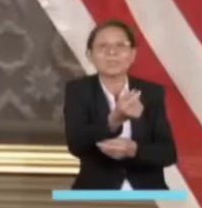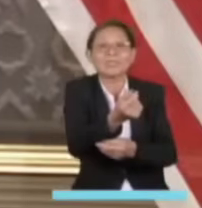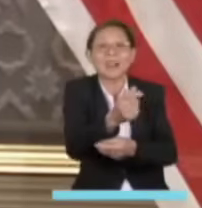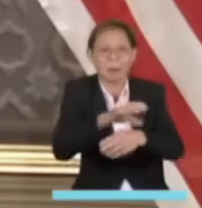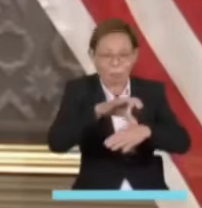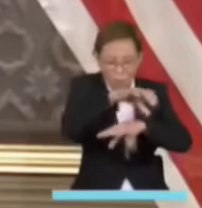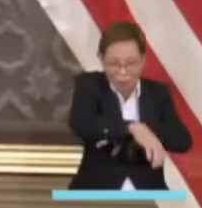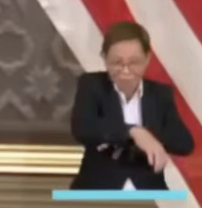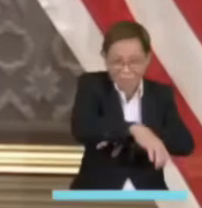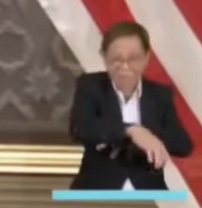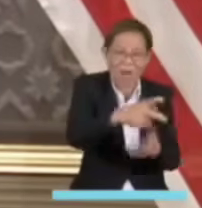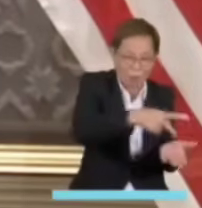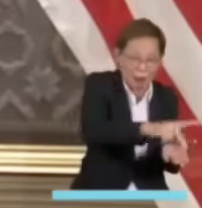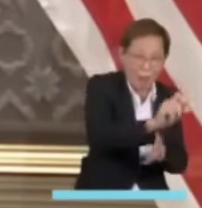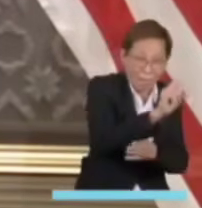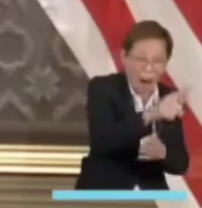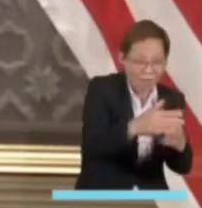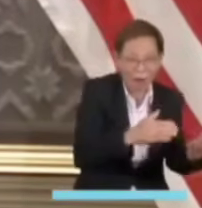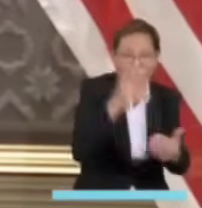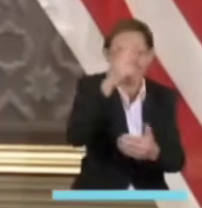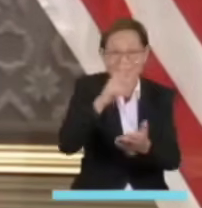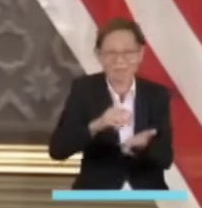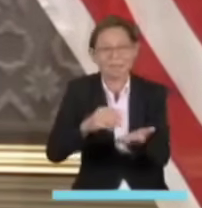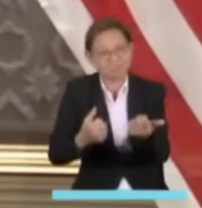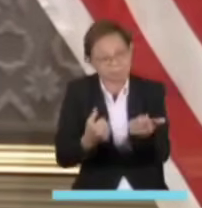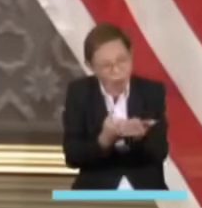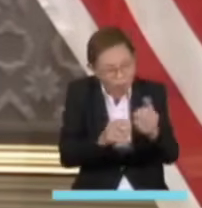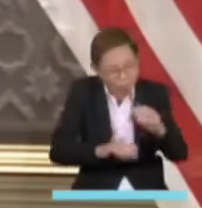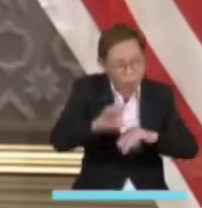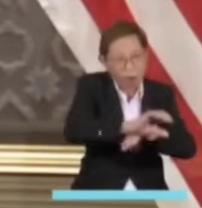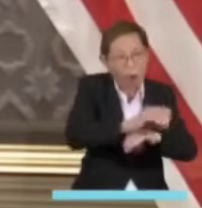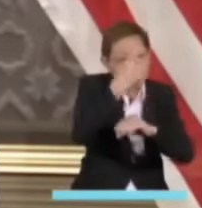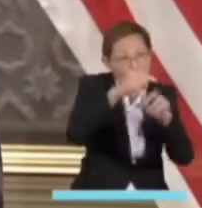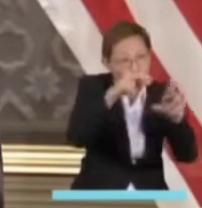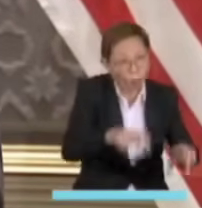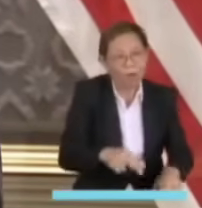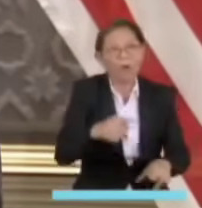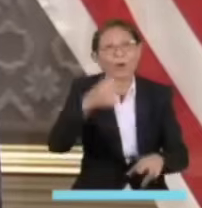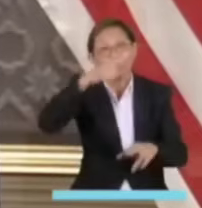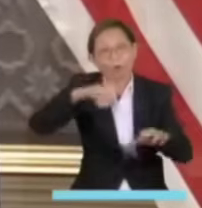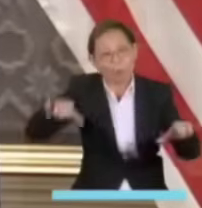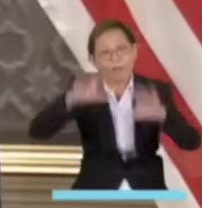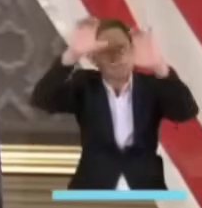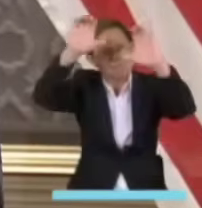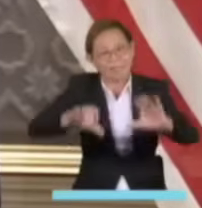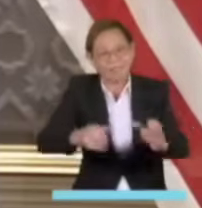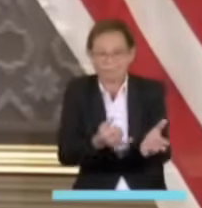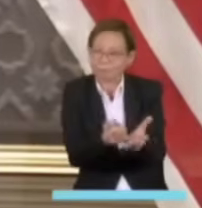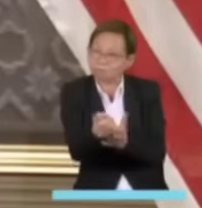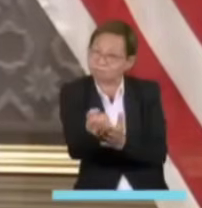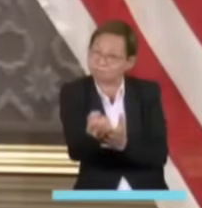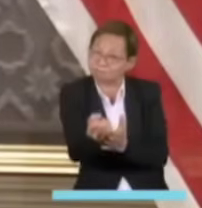yang terpaksa ditanggung untuk mengadakan satu pendekatan yang lebih telus.